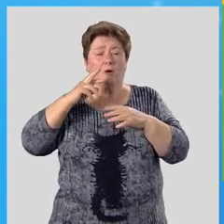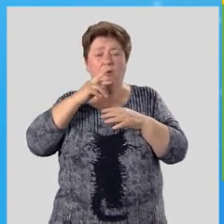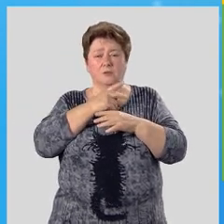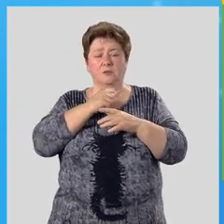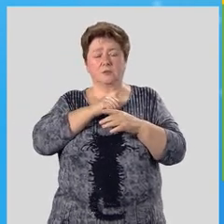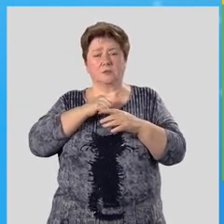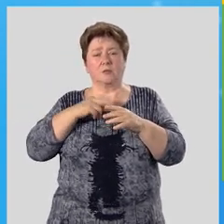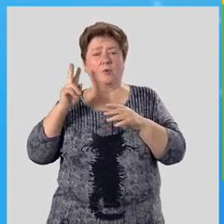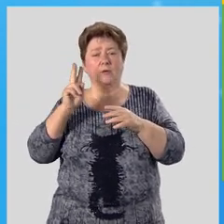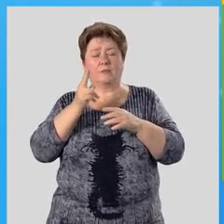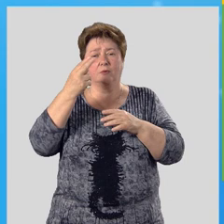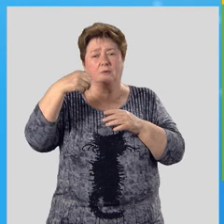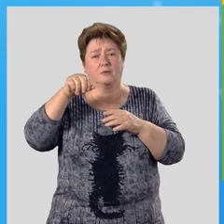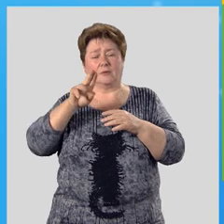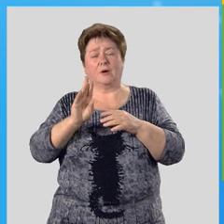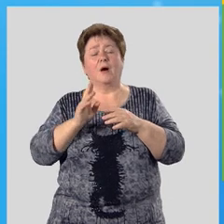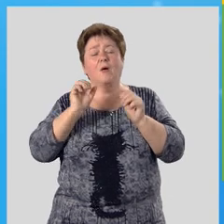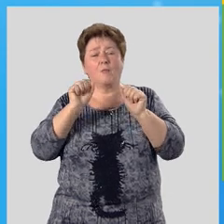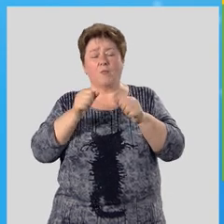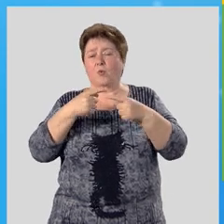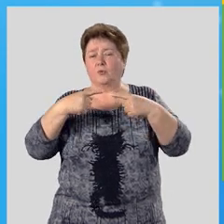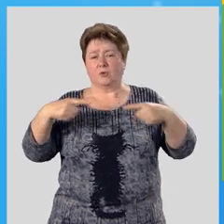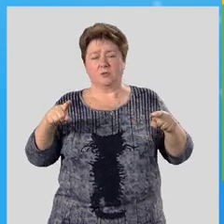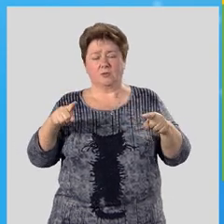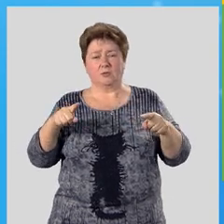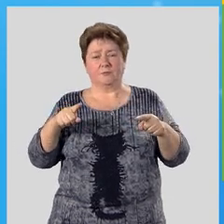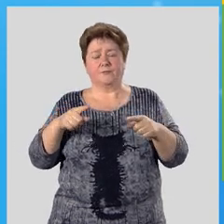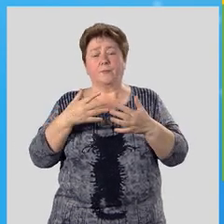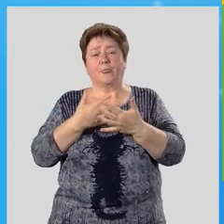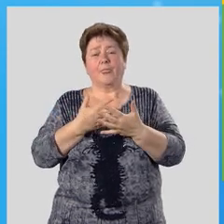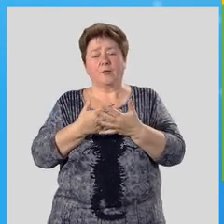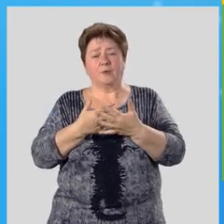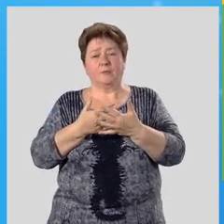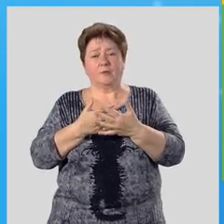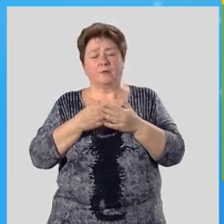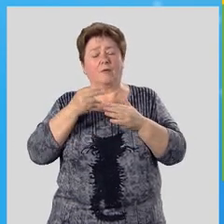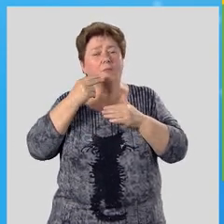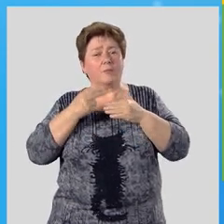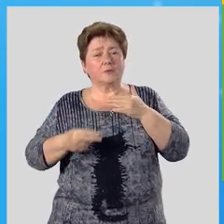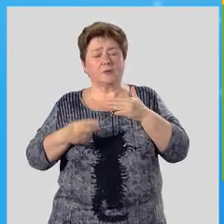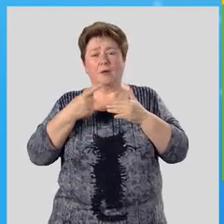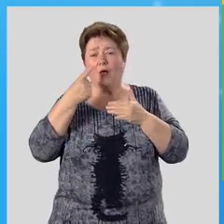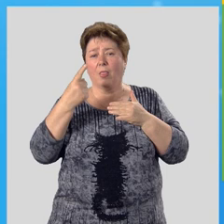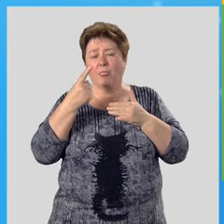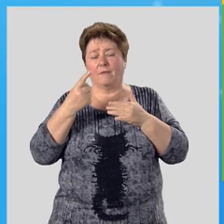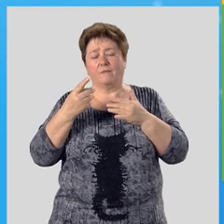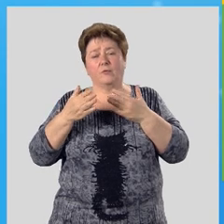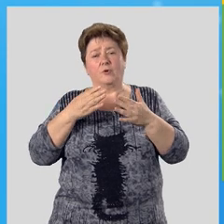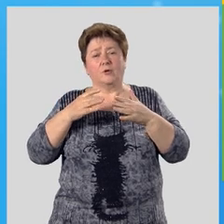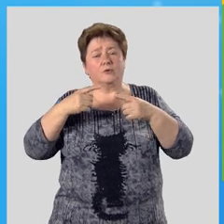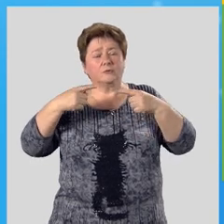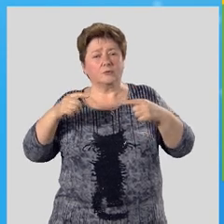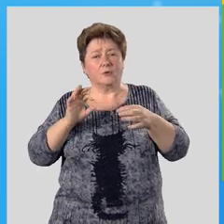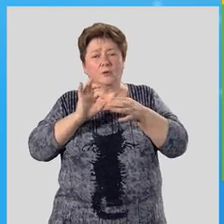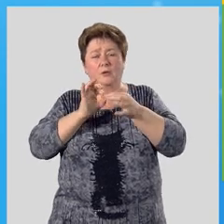в самоудвоении ДНК могут быть различными. Например, выпадение одного или